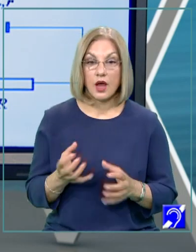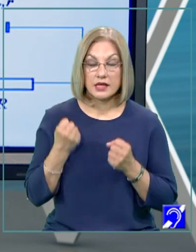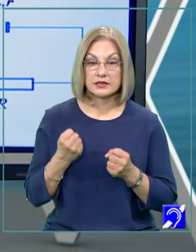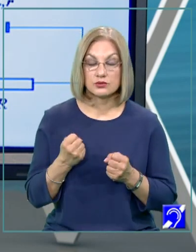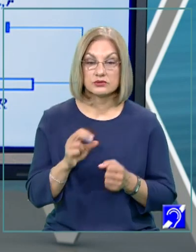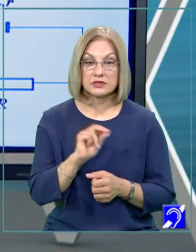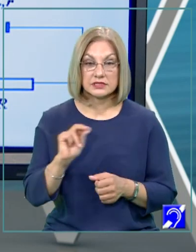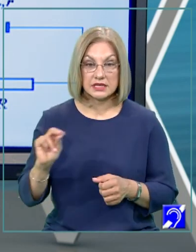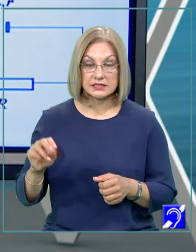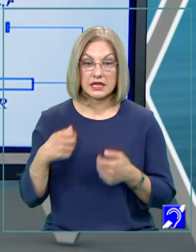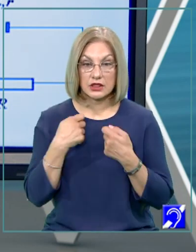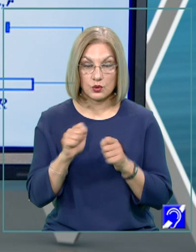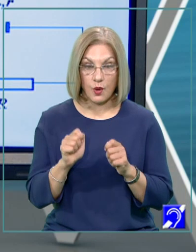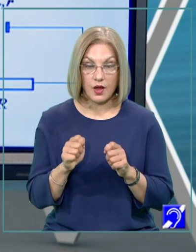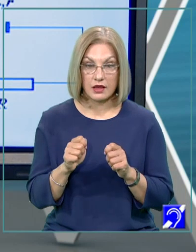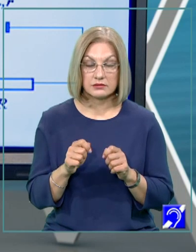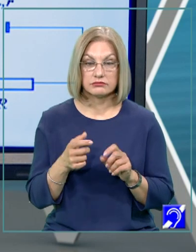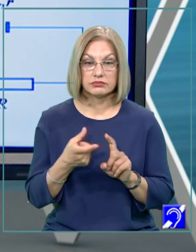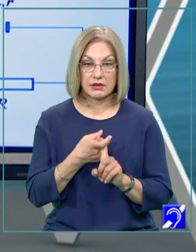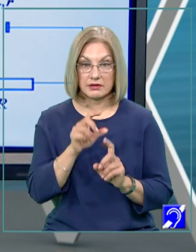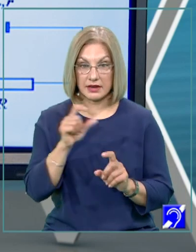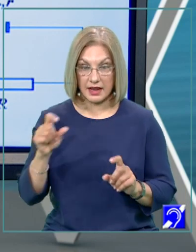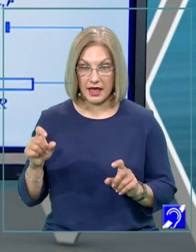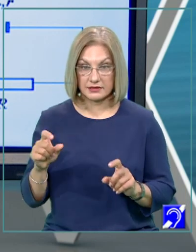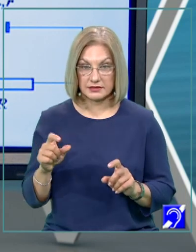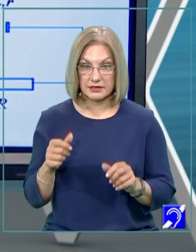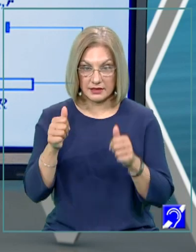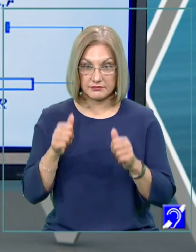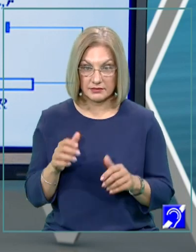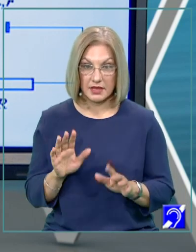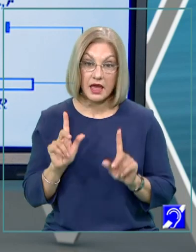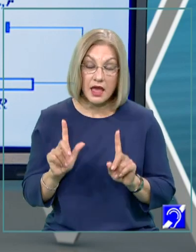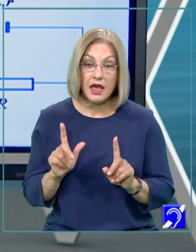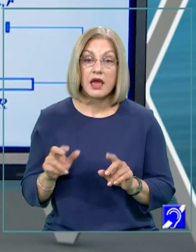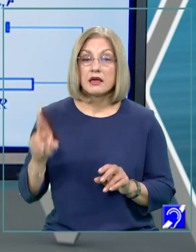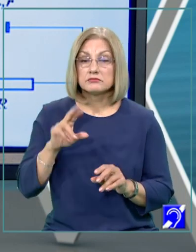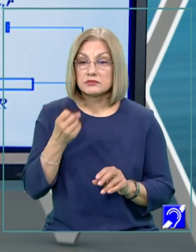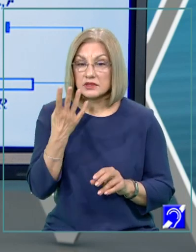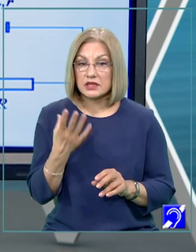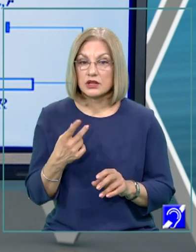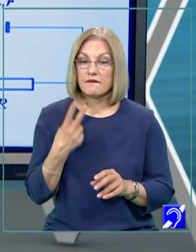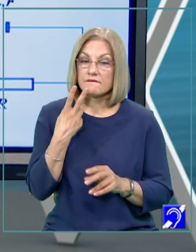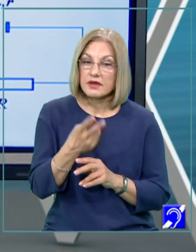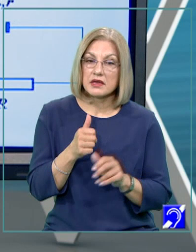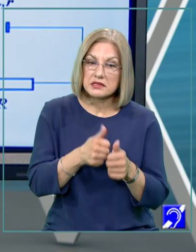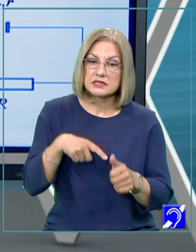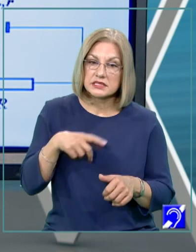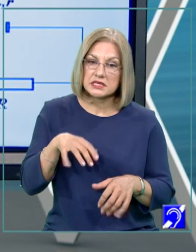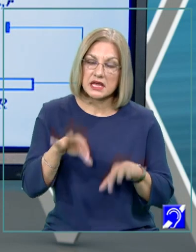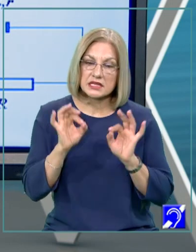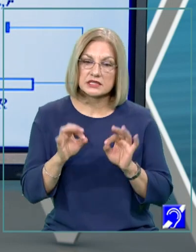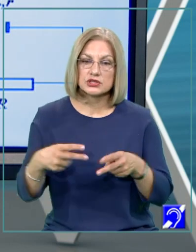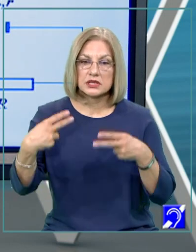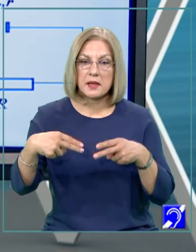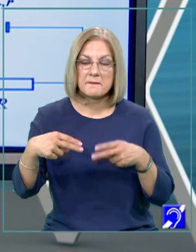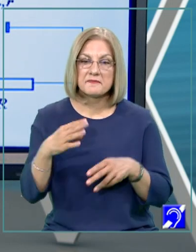toate relațiile care au fost scrise pe tablă în timpul lecției regăsiți aceste relații pe